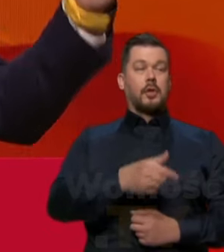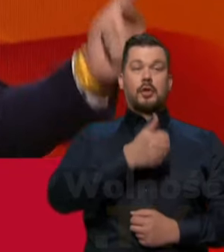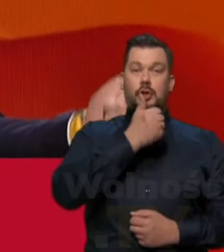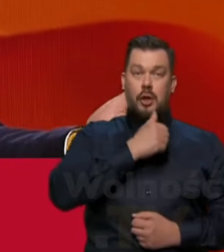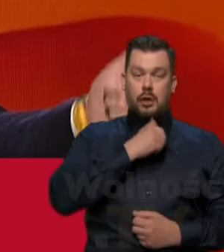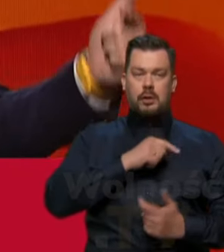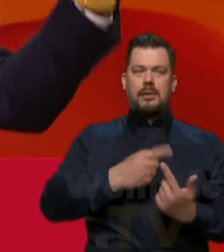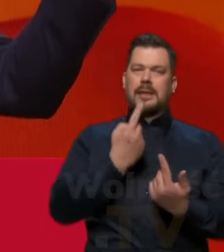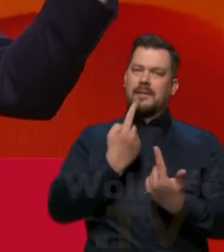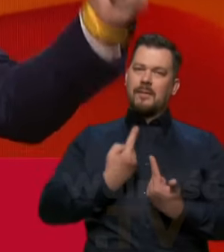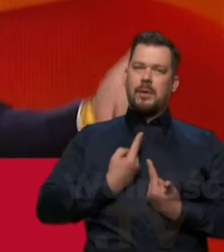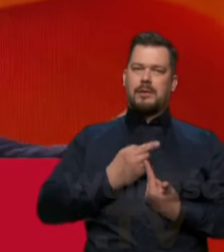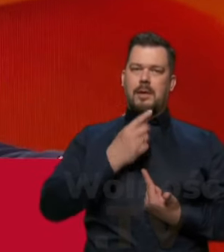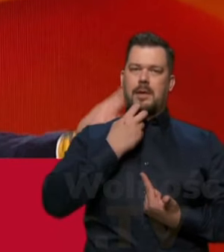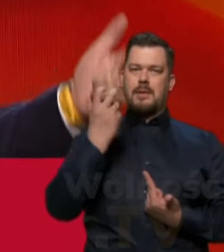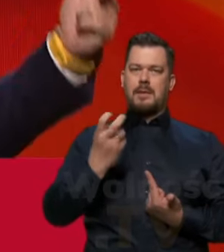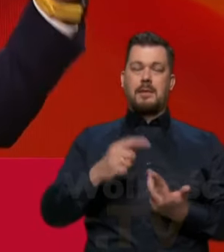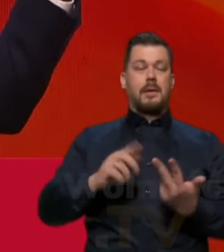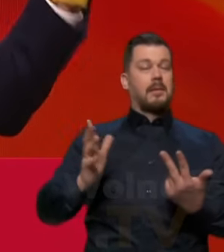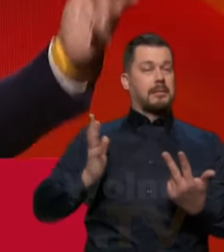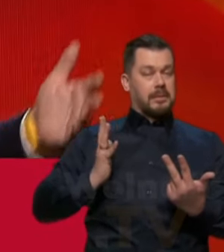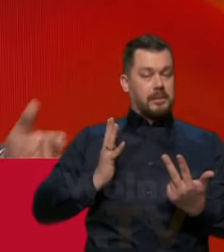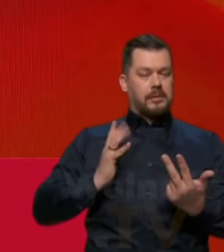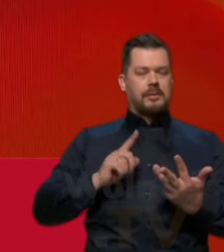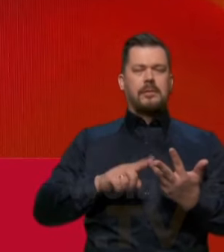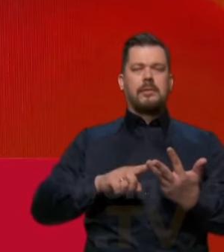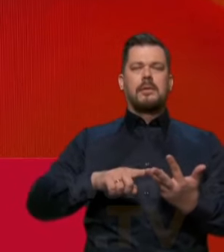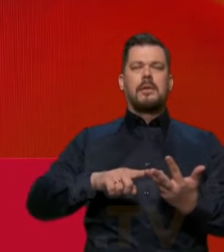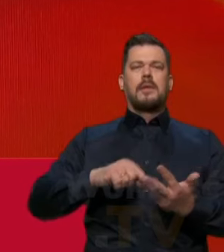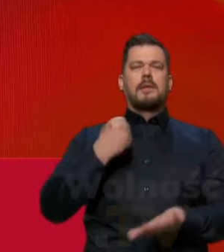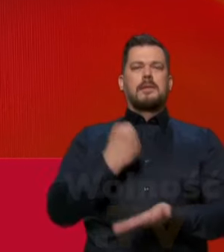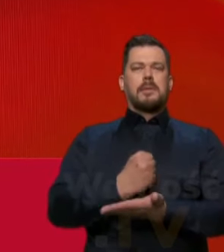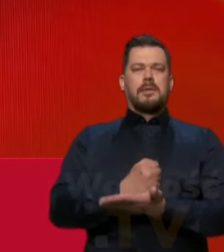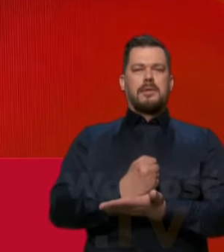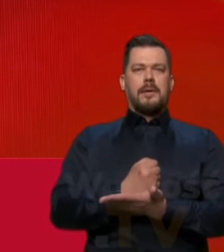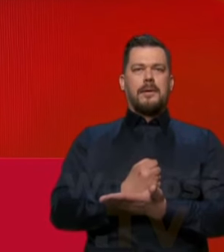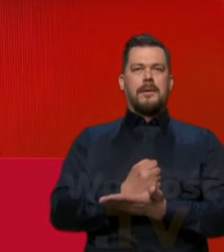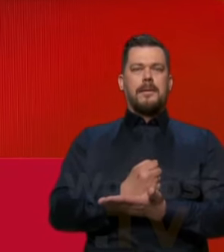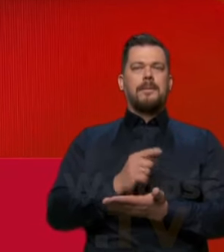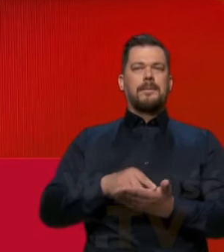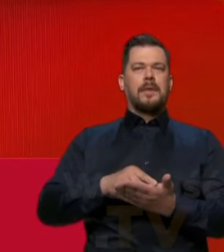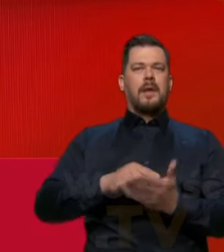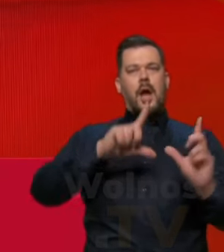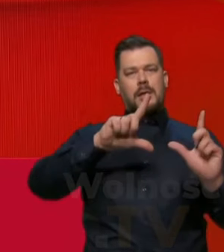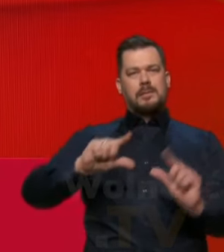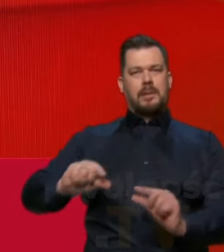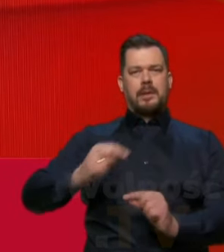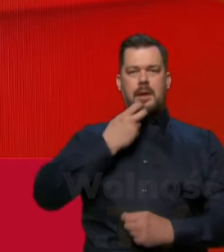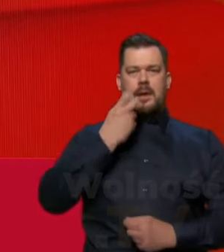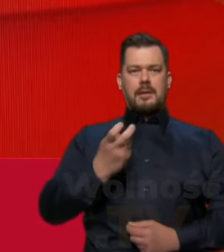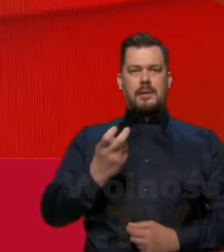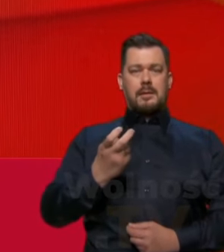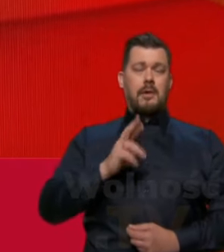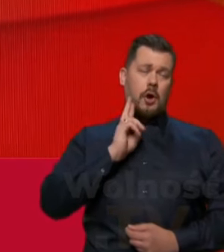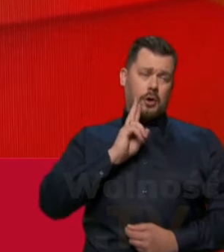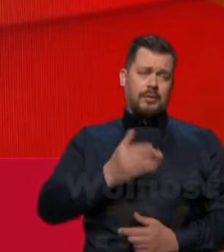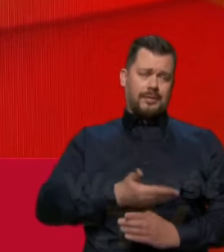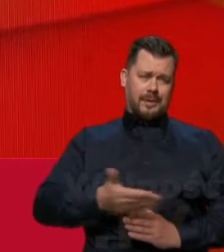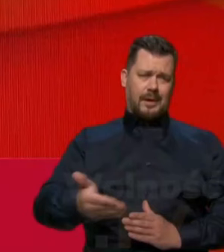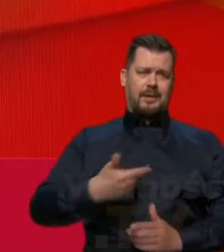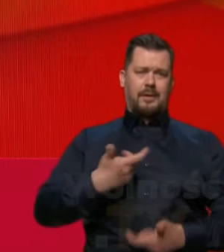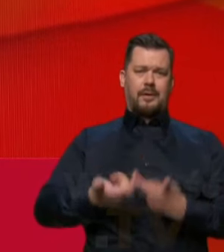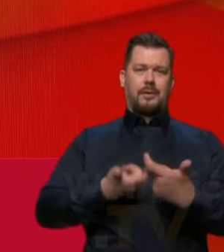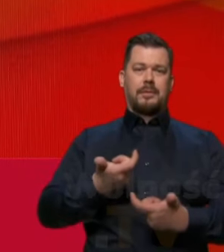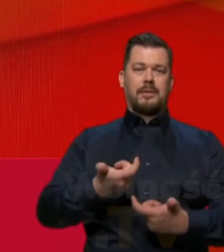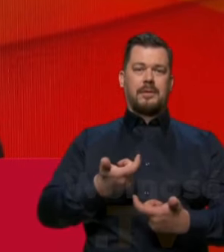jak niezależność energetyczna, bezpieczeństwo i kwestie związane również ze spadkiem cen energetycznych. I oczywiście, że dalej będziemy to robili, bo ja